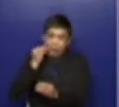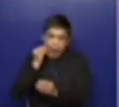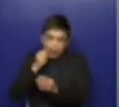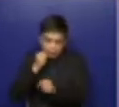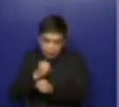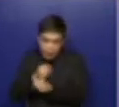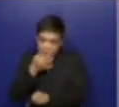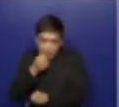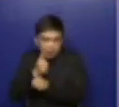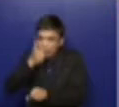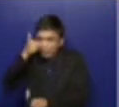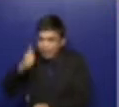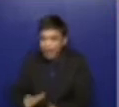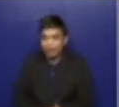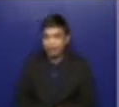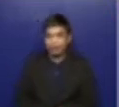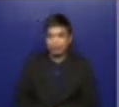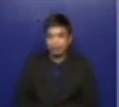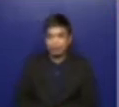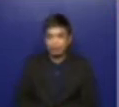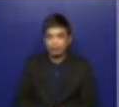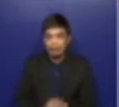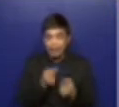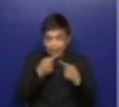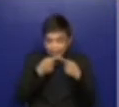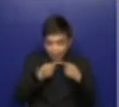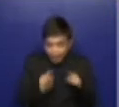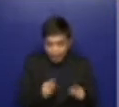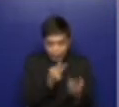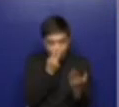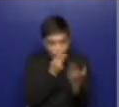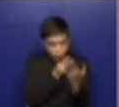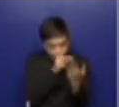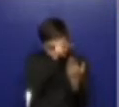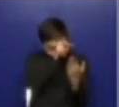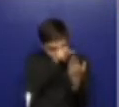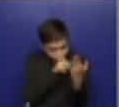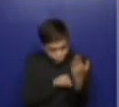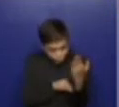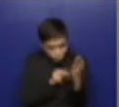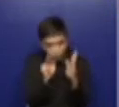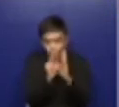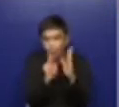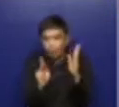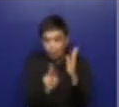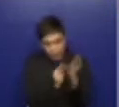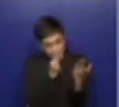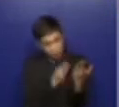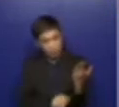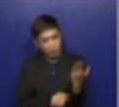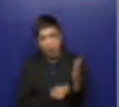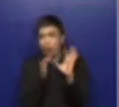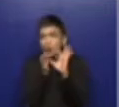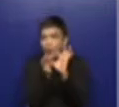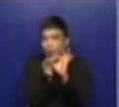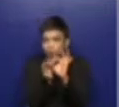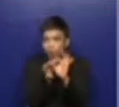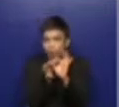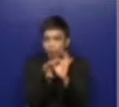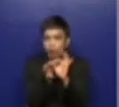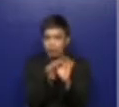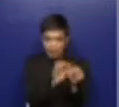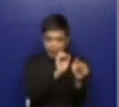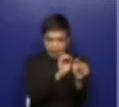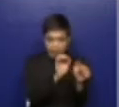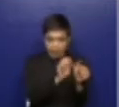านครับผมมาดูในเนื้อหาของกฎหมายฉบับนี้แล้วเป็นห่วงที่ต้องแนะนำคือ